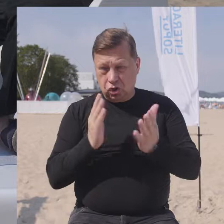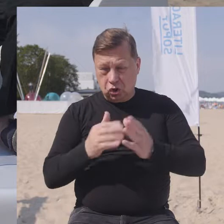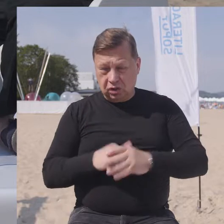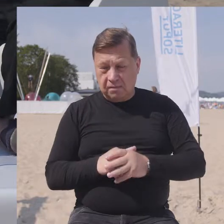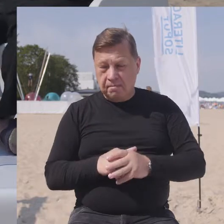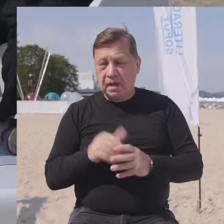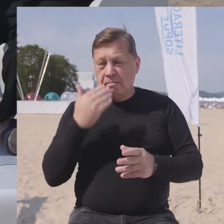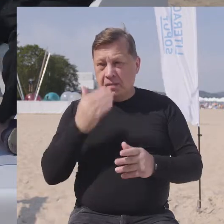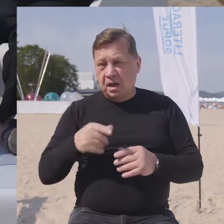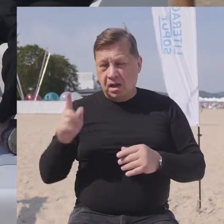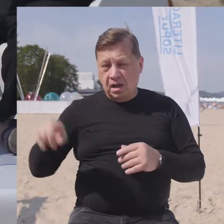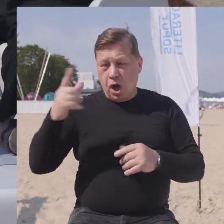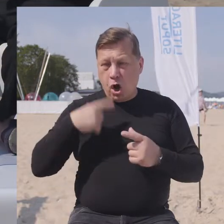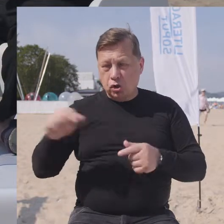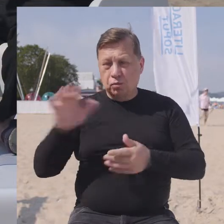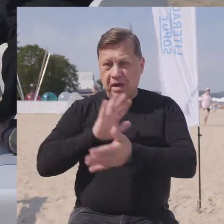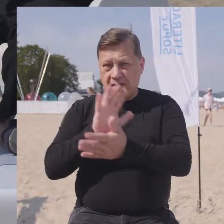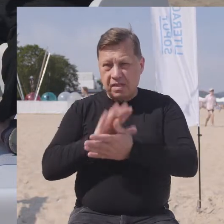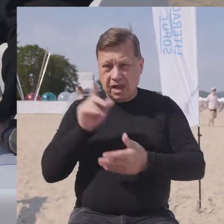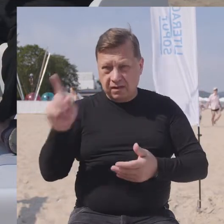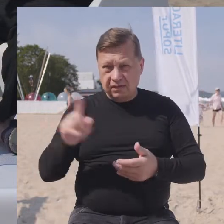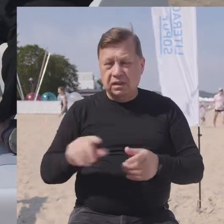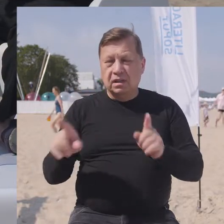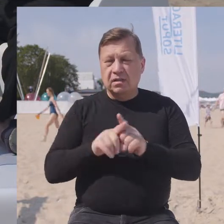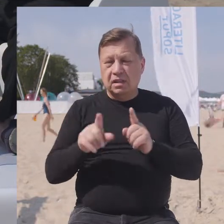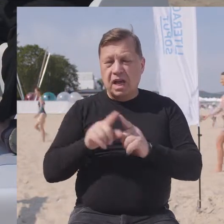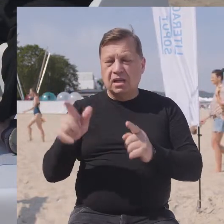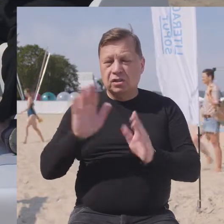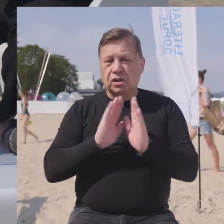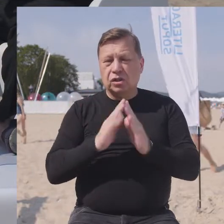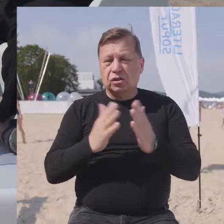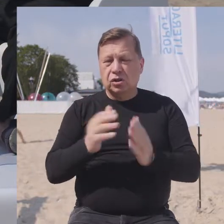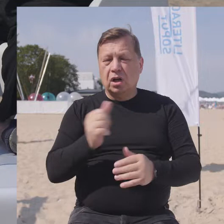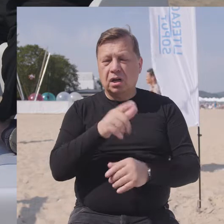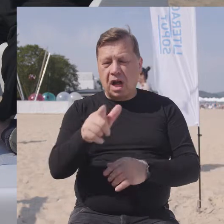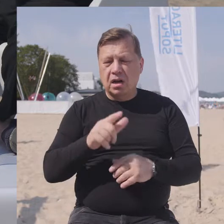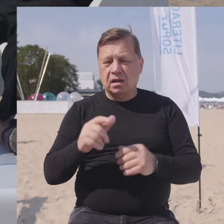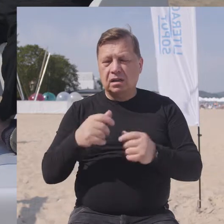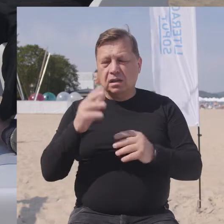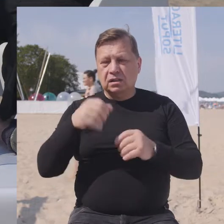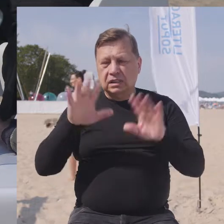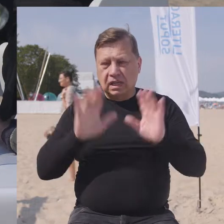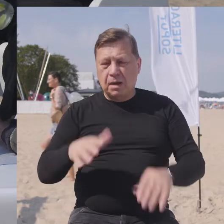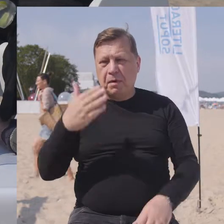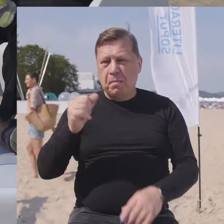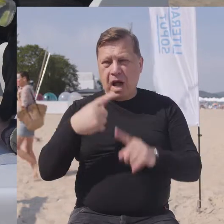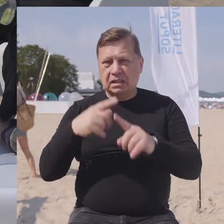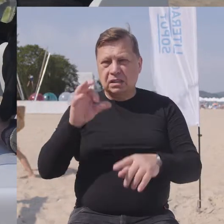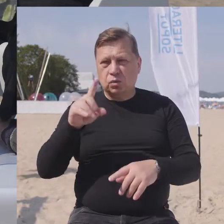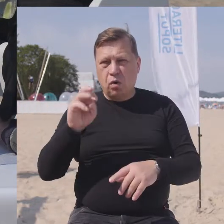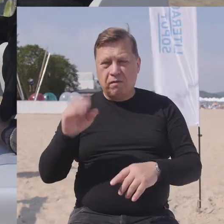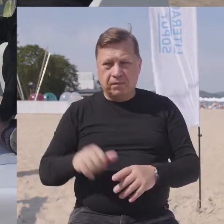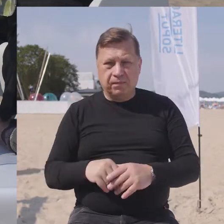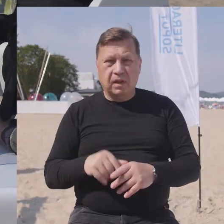osobom związanym z wydawnictwem i księgarnią Smak Słowa. Może państwo kojarzą. I dzięki ich gościnie. To chyba w Sopocie